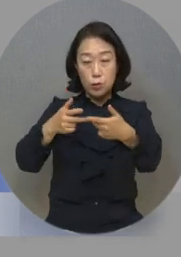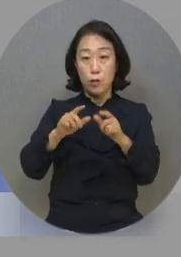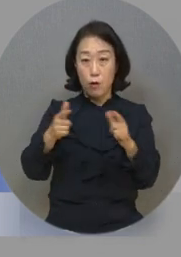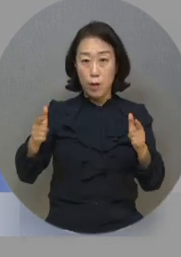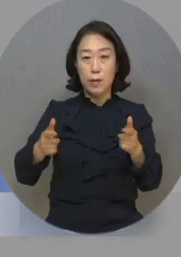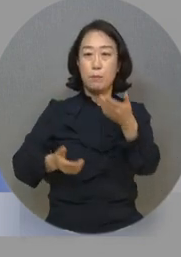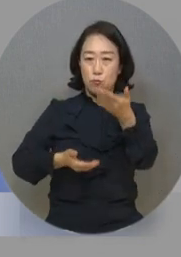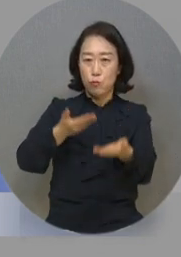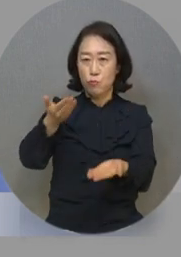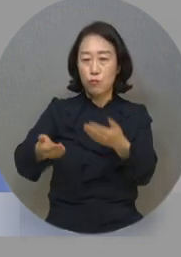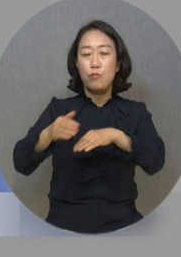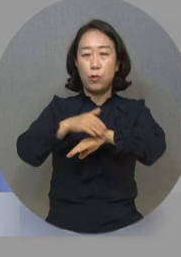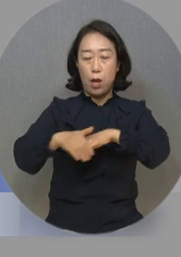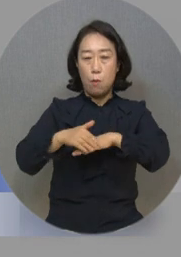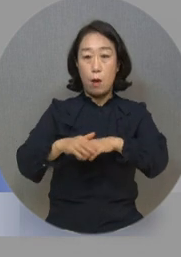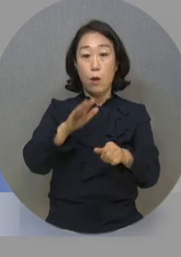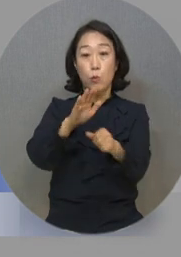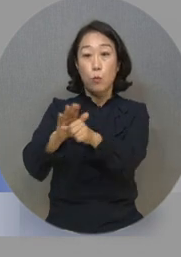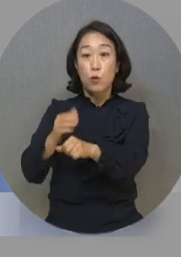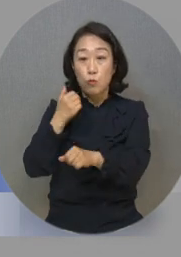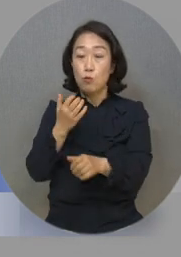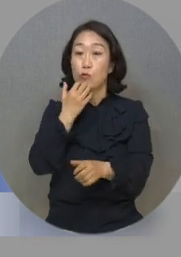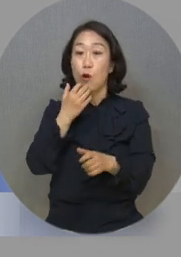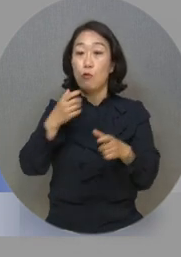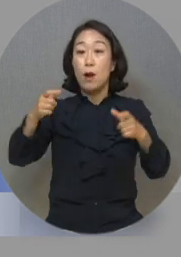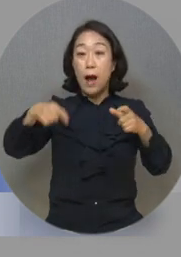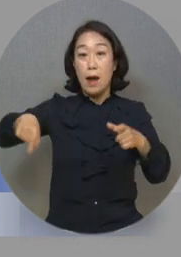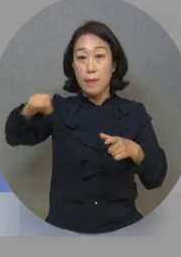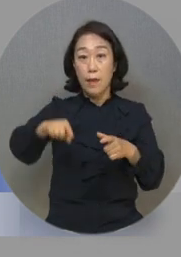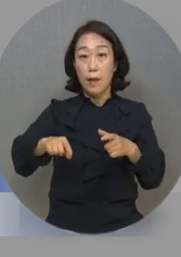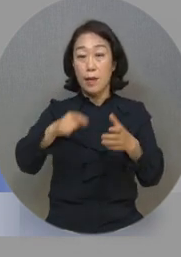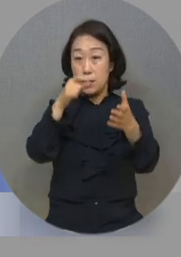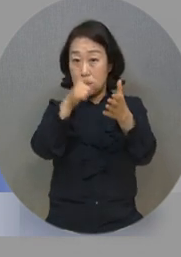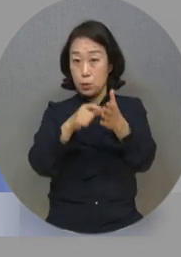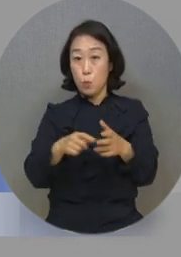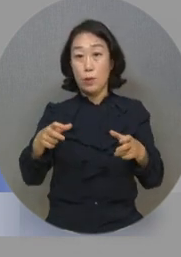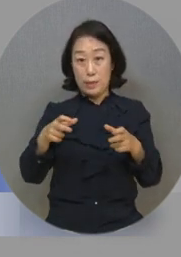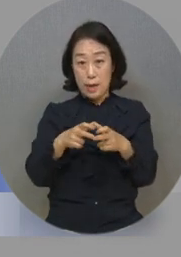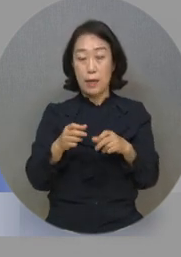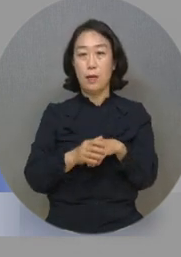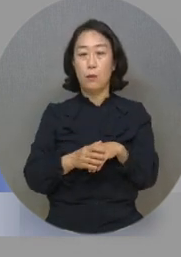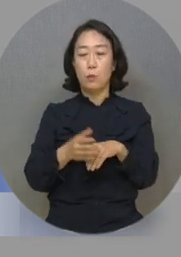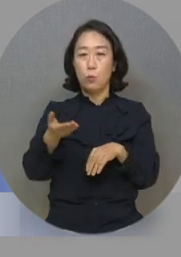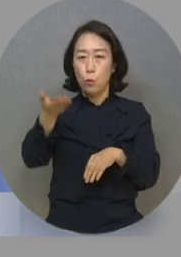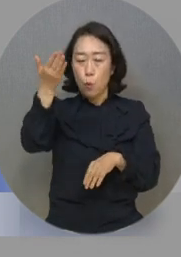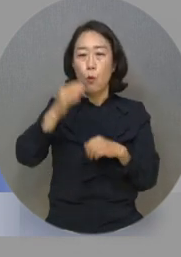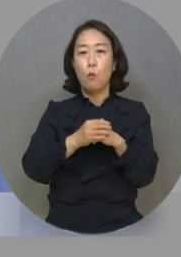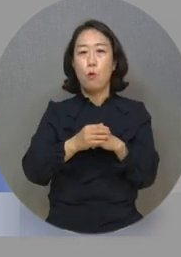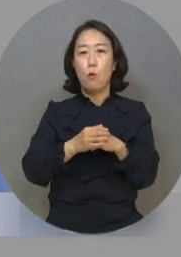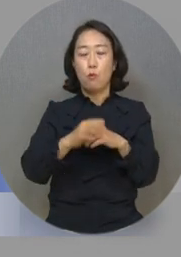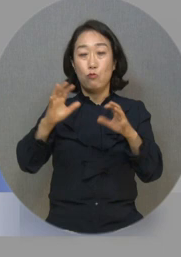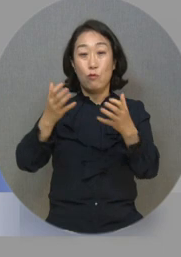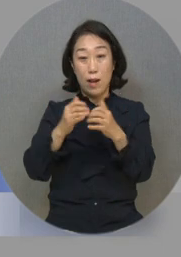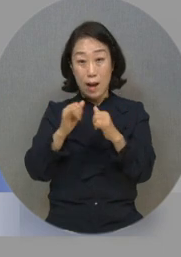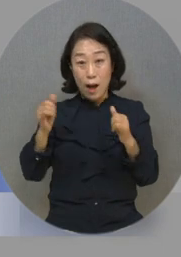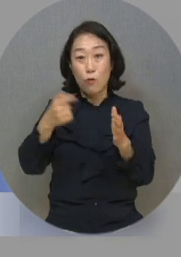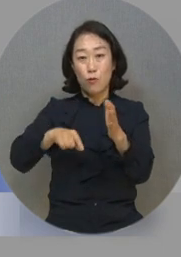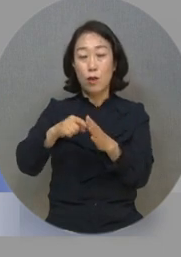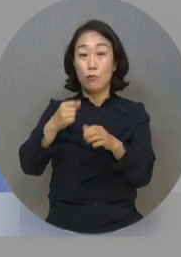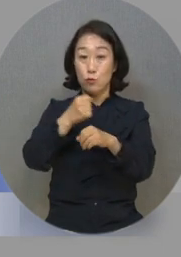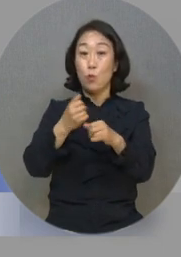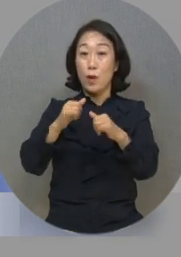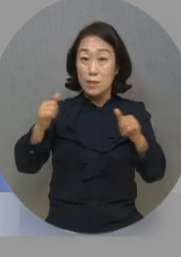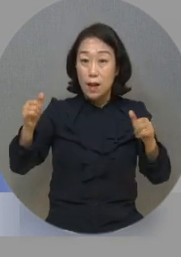예정입니다 지원대상은 서울의 주소를 둔 등록 장애인 또는 상위등급 판정을 받은 국가유공자며